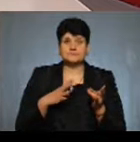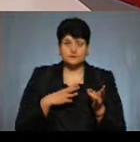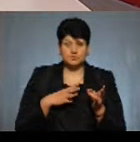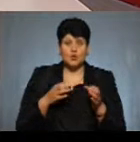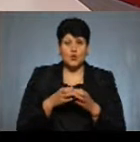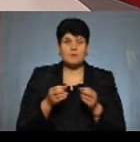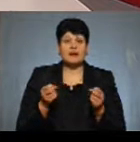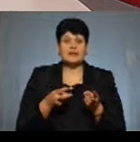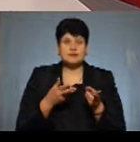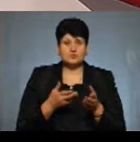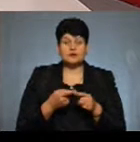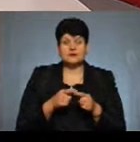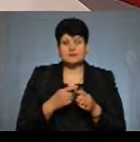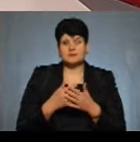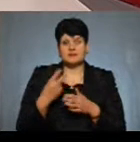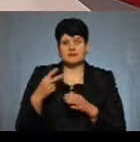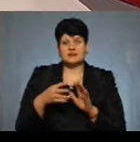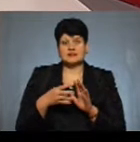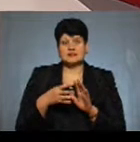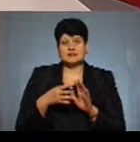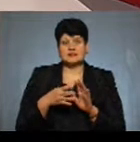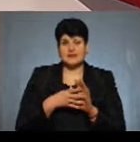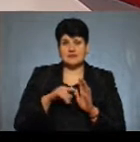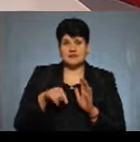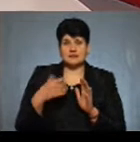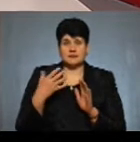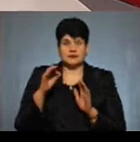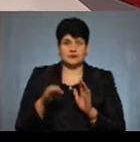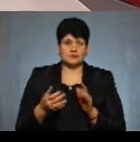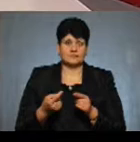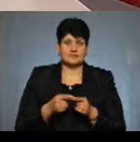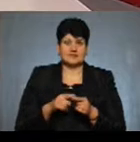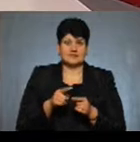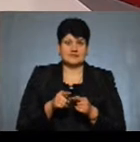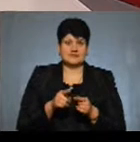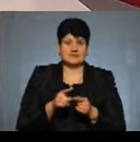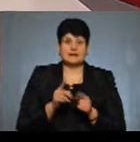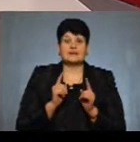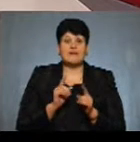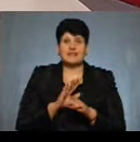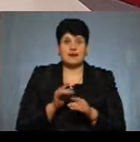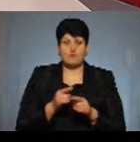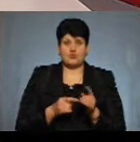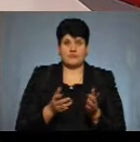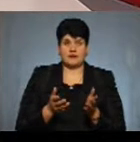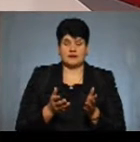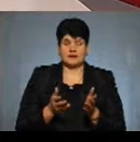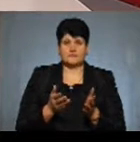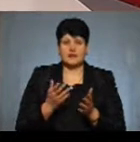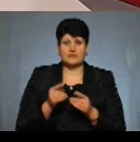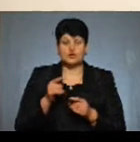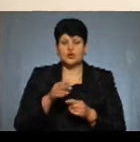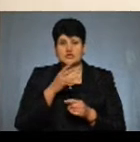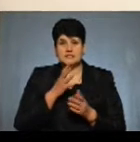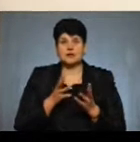з груп ризику, то це складає 29,5%, тобто це є навіть і не половина. Але в той же час,